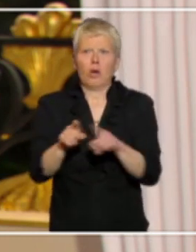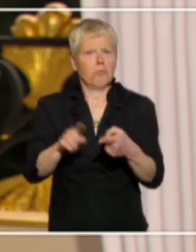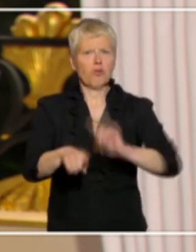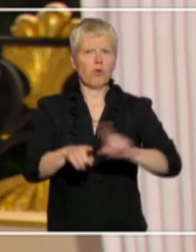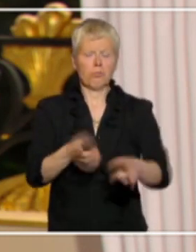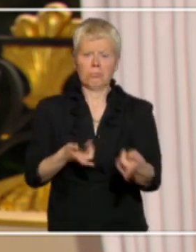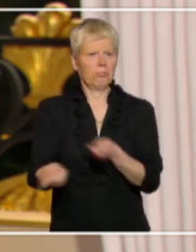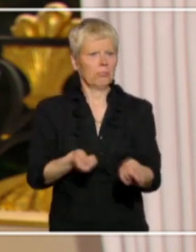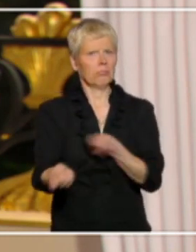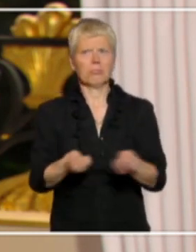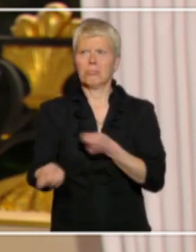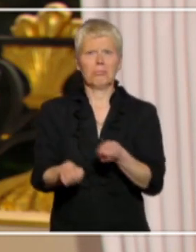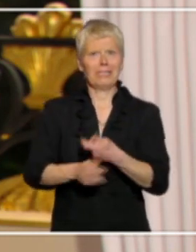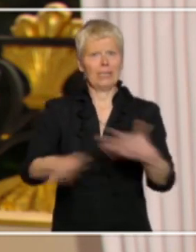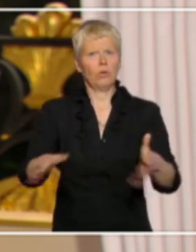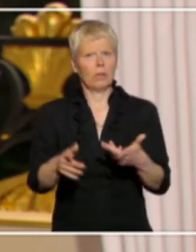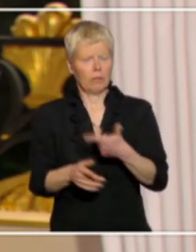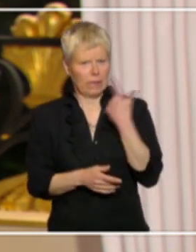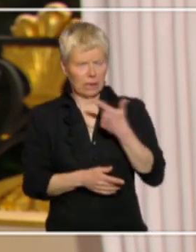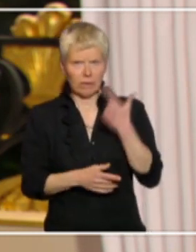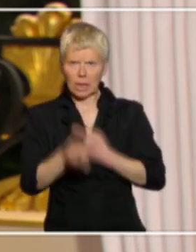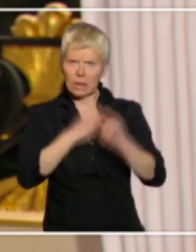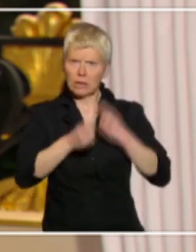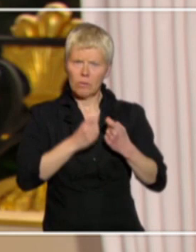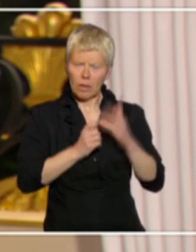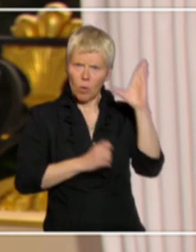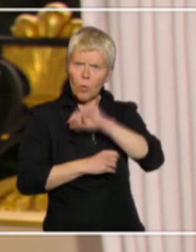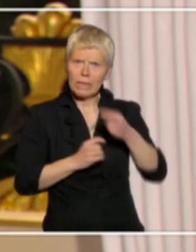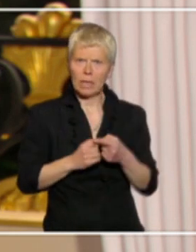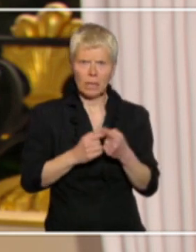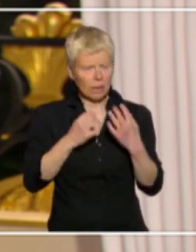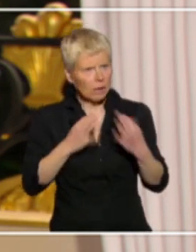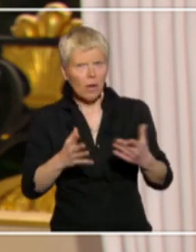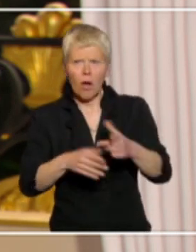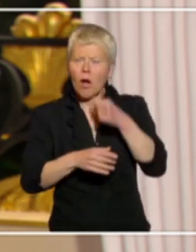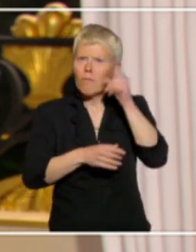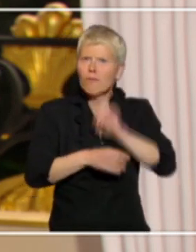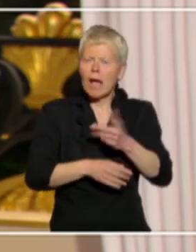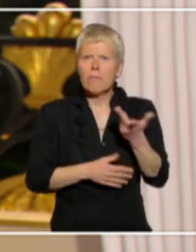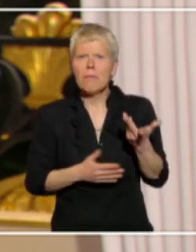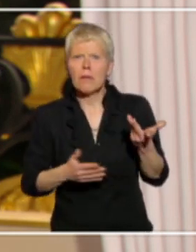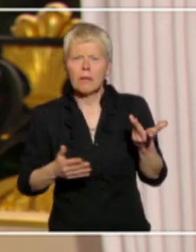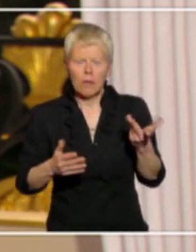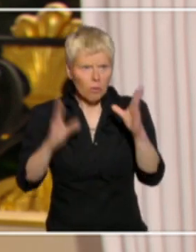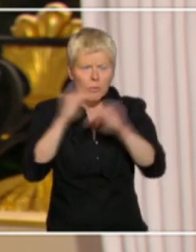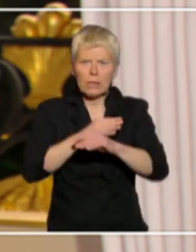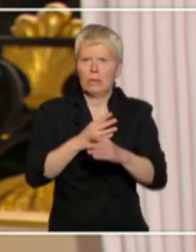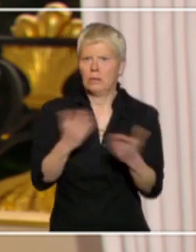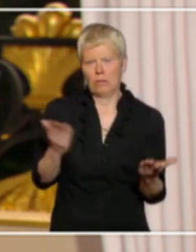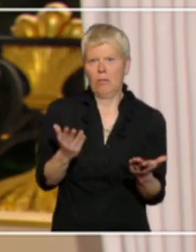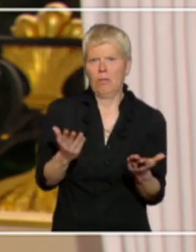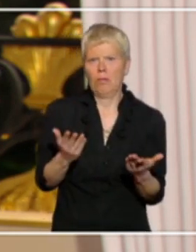choses et pas être conscient de notre histoire du temps des femmes et des hommes je crois